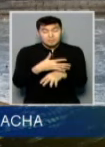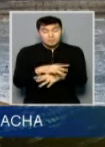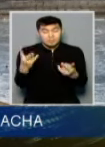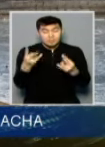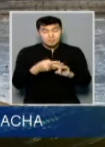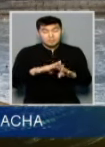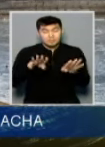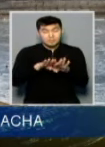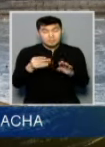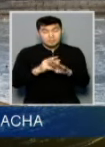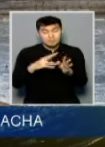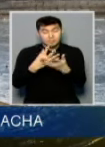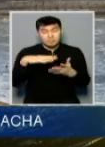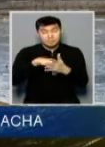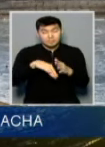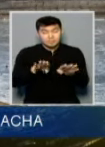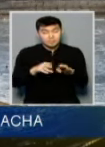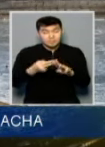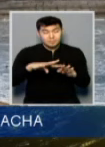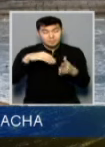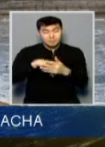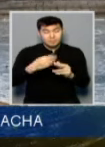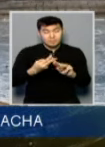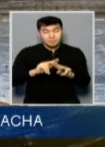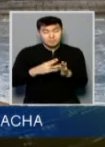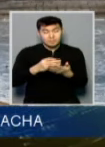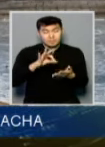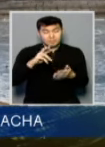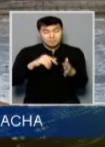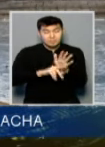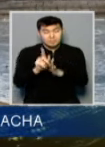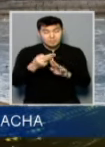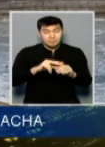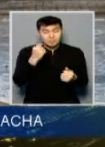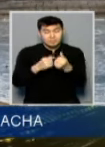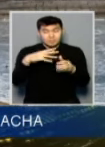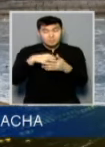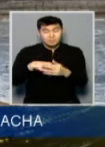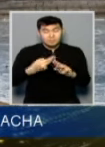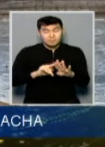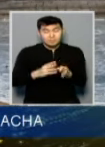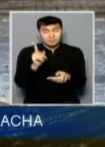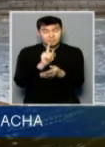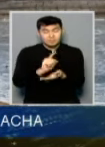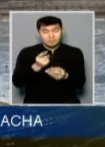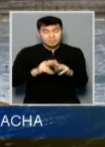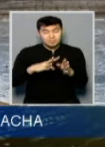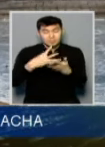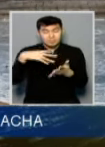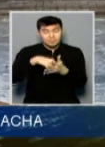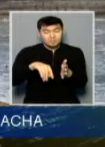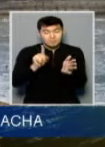его толщина должна составлять не менее 7-8 сантиметров, а для автотранспорта этот показатель составлять должен 30